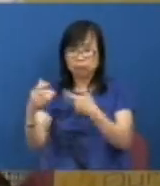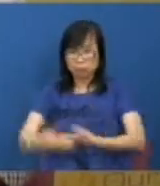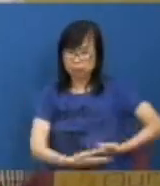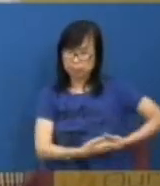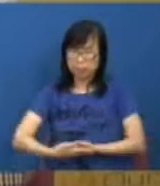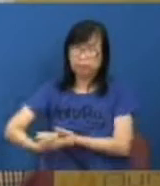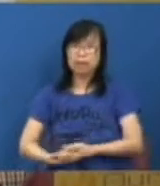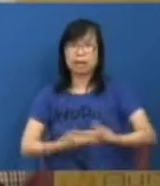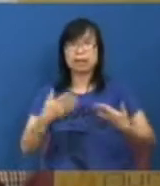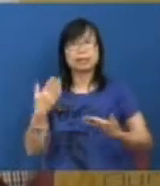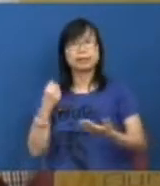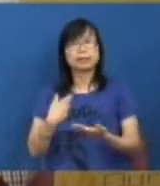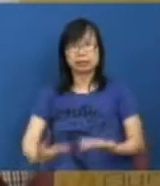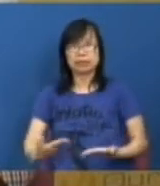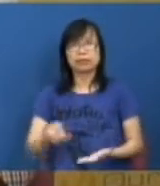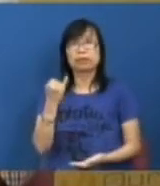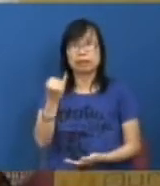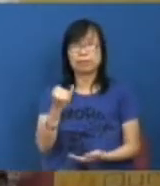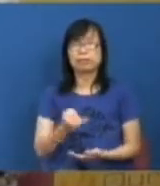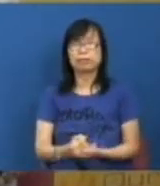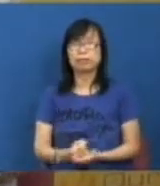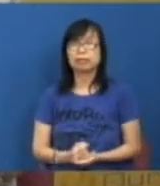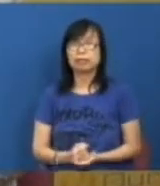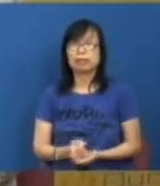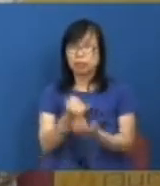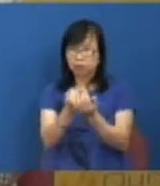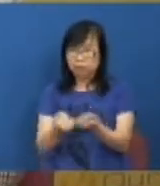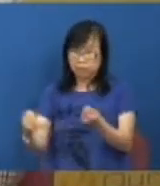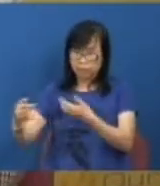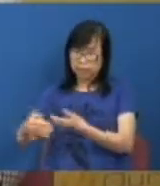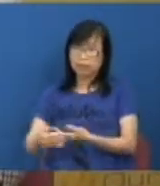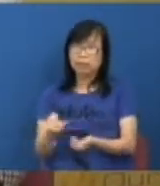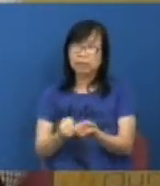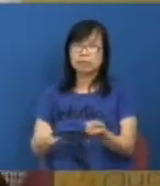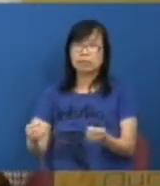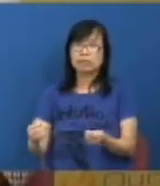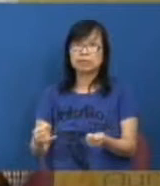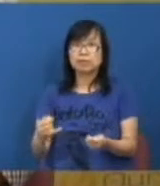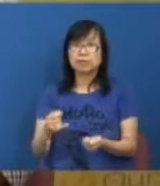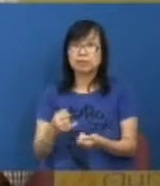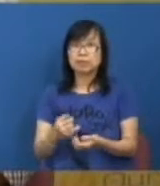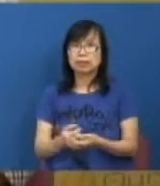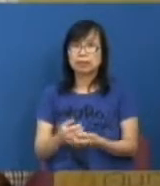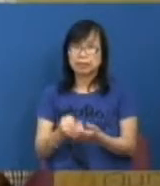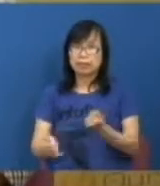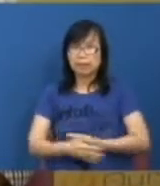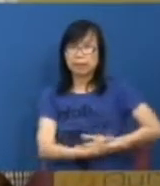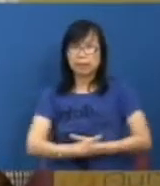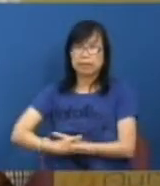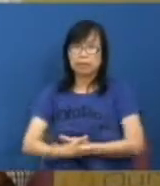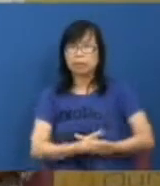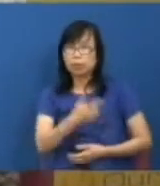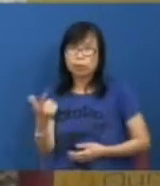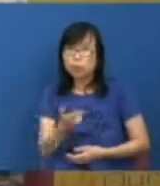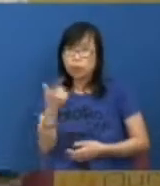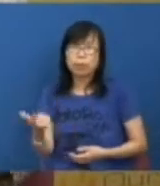型。反而咧而家慘啦，嗰、那個生產嗰、那個即係而家正值嘅生 B B 潮嚇，